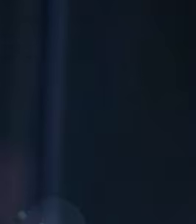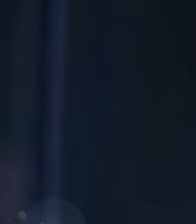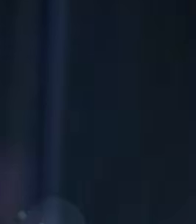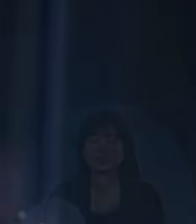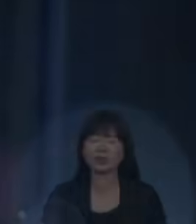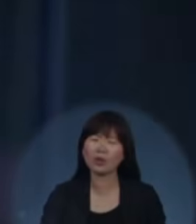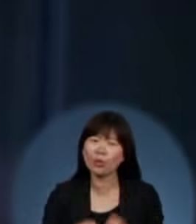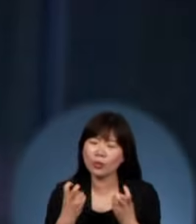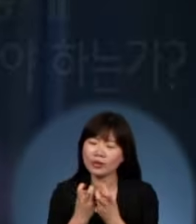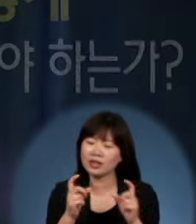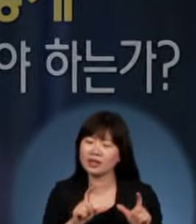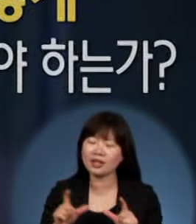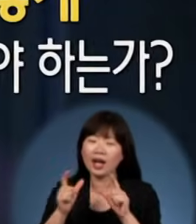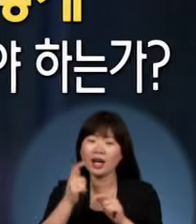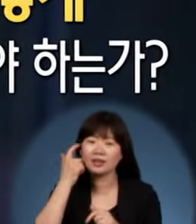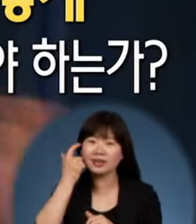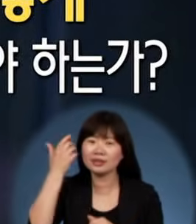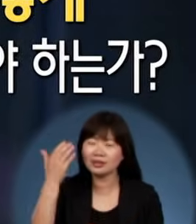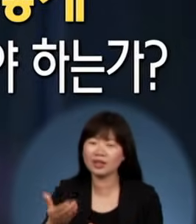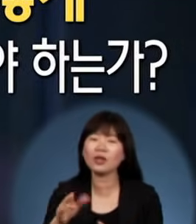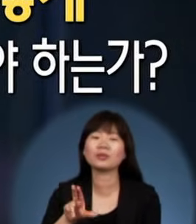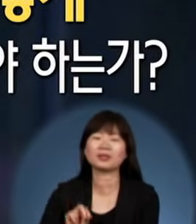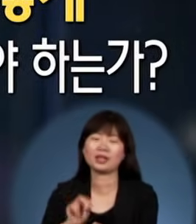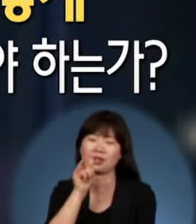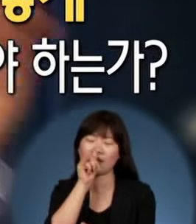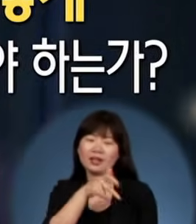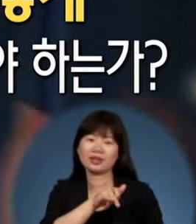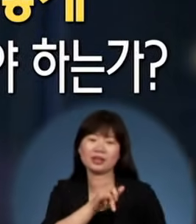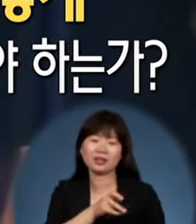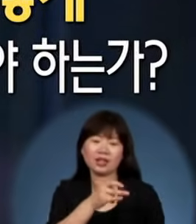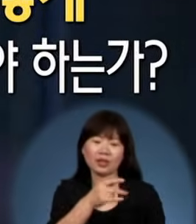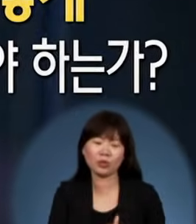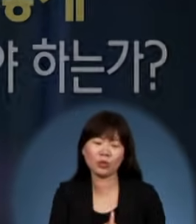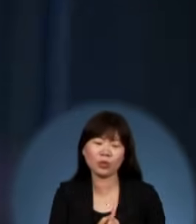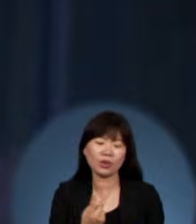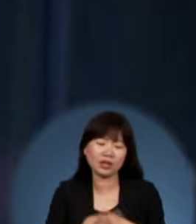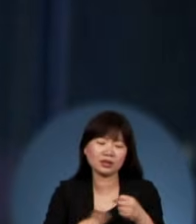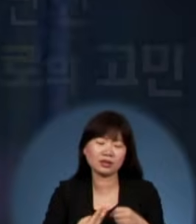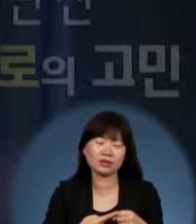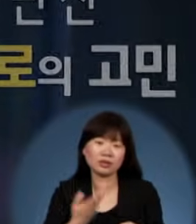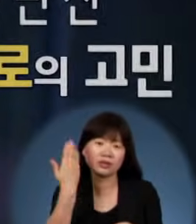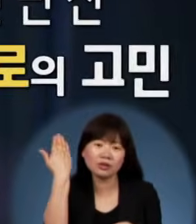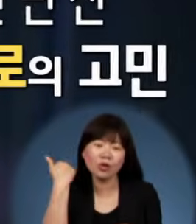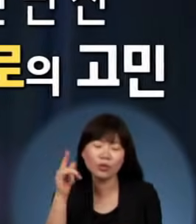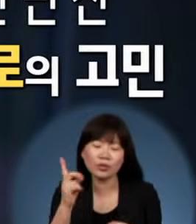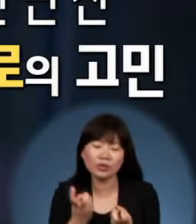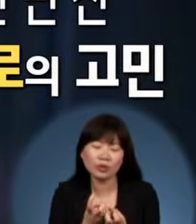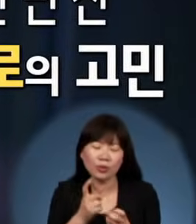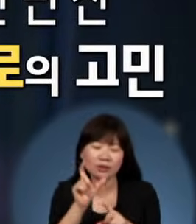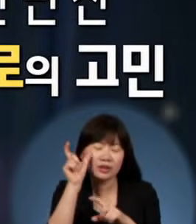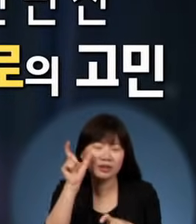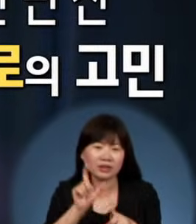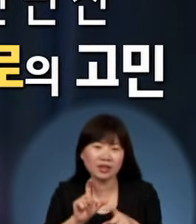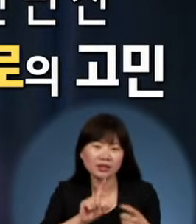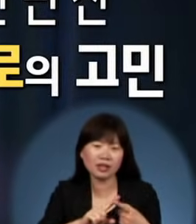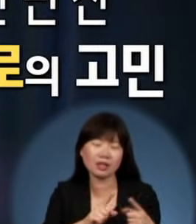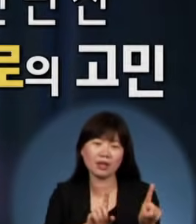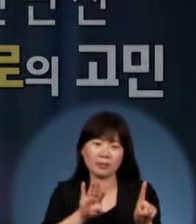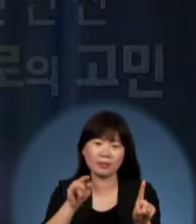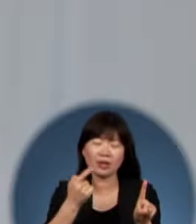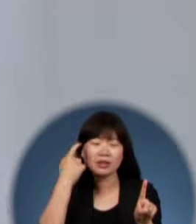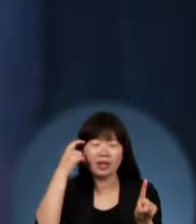어떻게 써야 하는가 아웃 클리브 에 문제 키케로가 2005년에 어떻게 고민 했는지에 대해서 한번 생각해 보도록